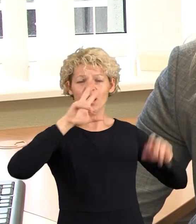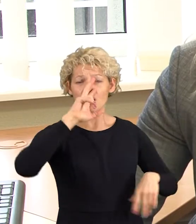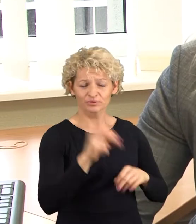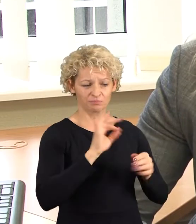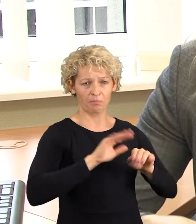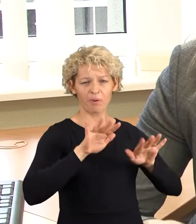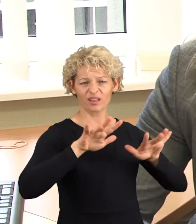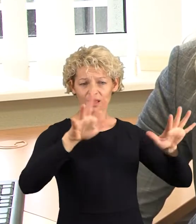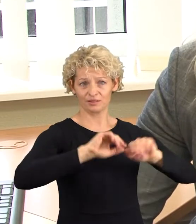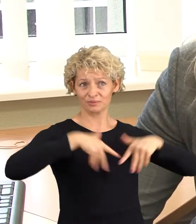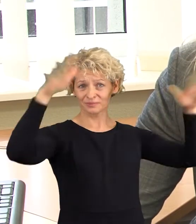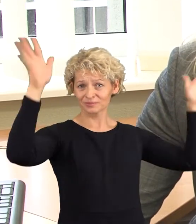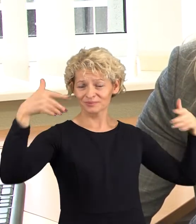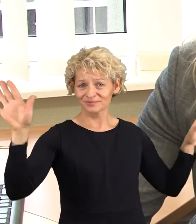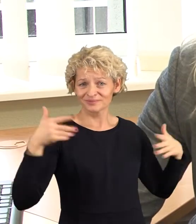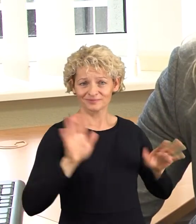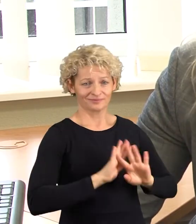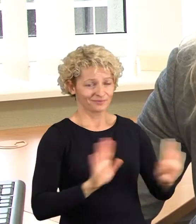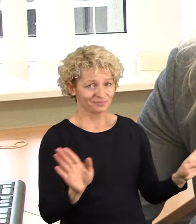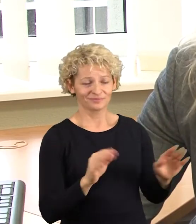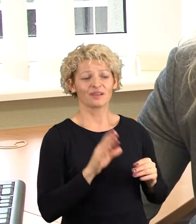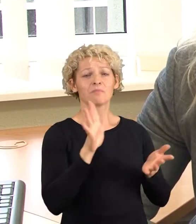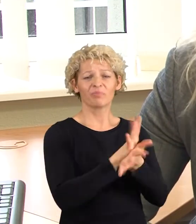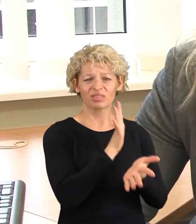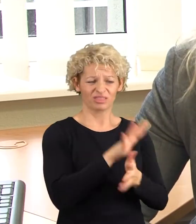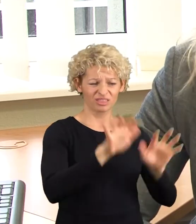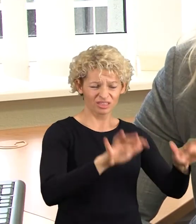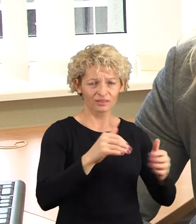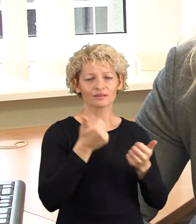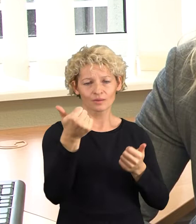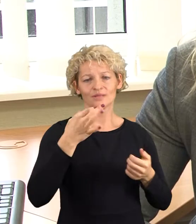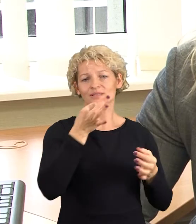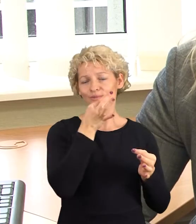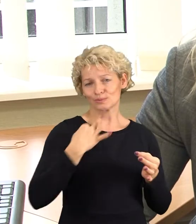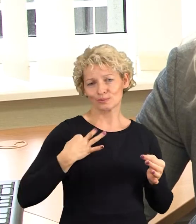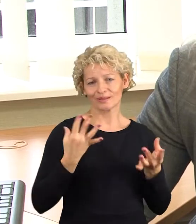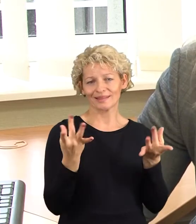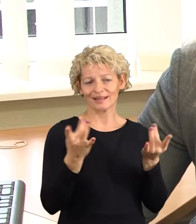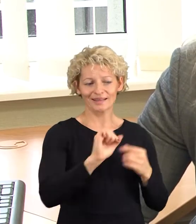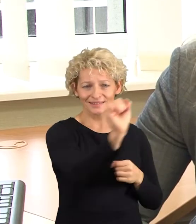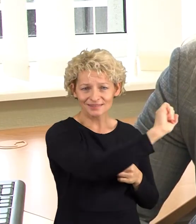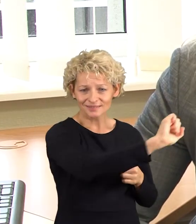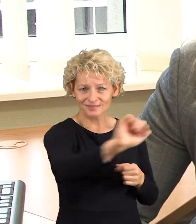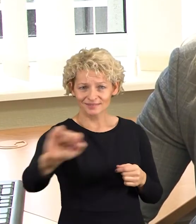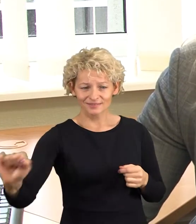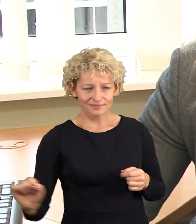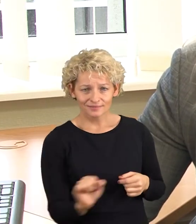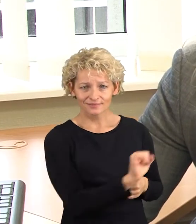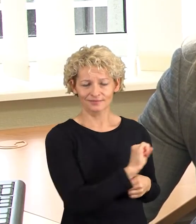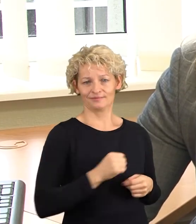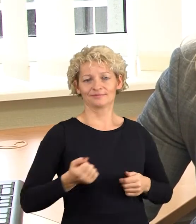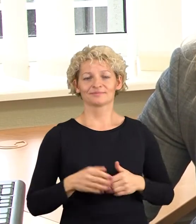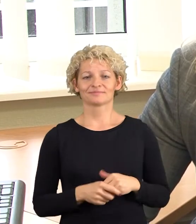paviršius, to pereinant prie akių, nosies gleivinės ir taip galima didinti tikimybę